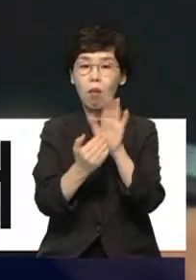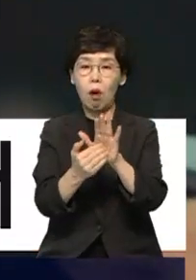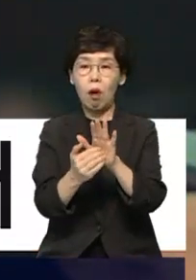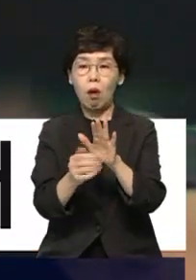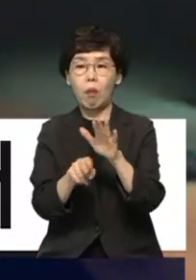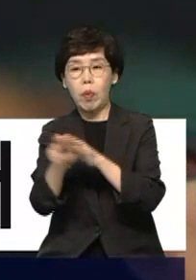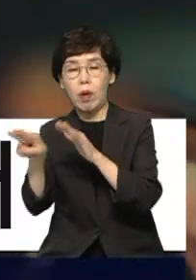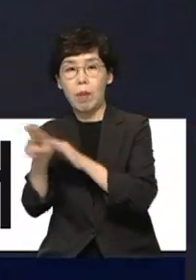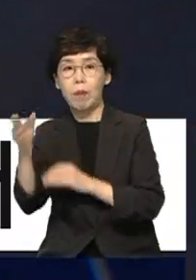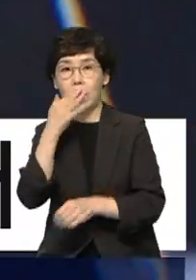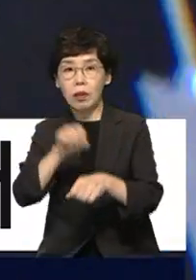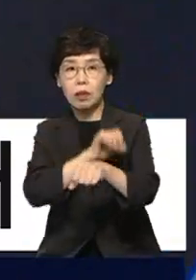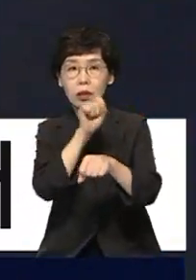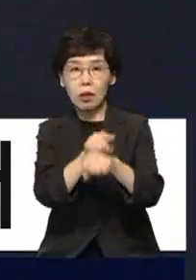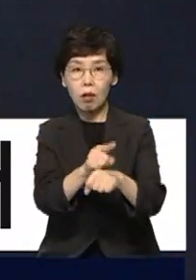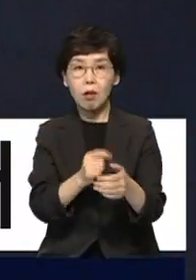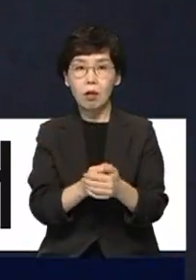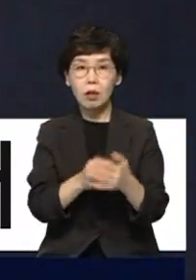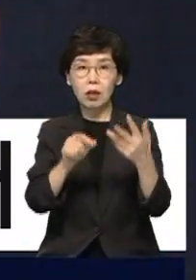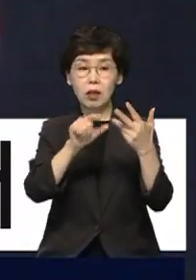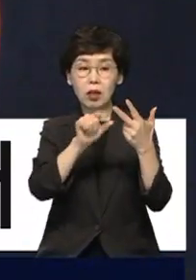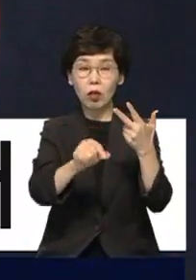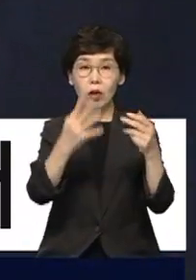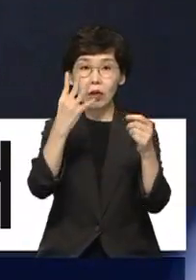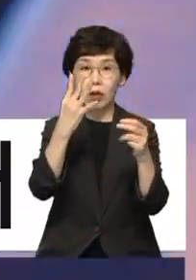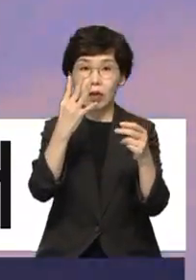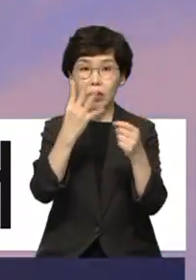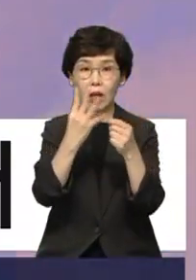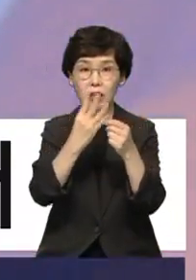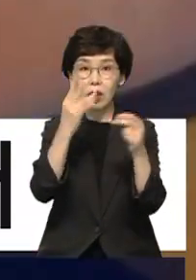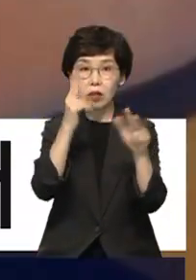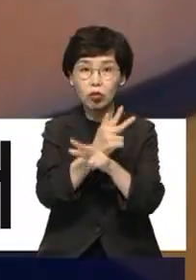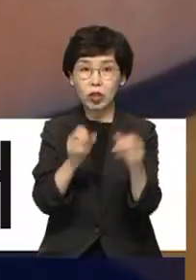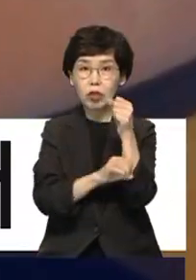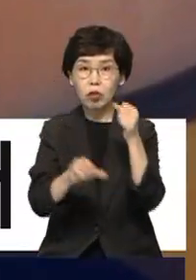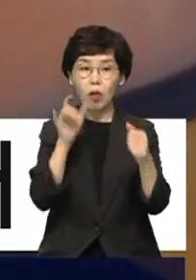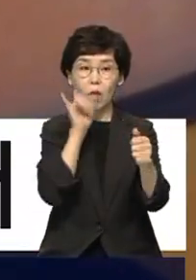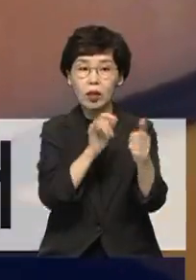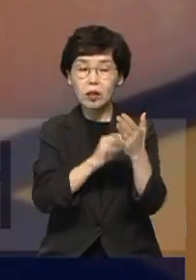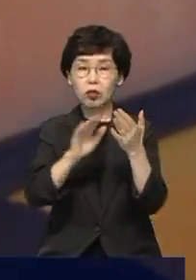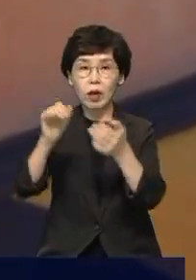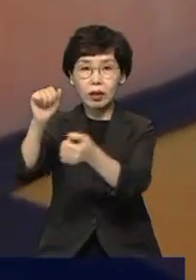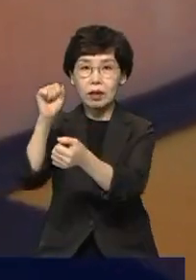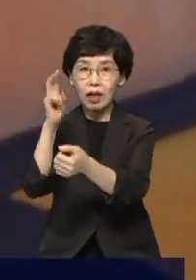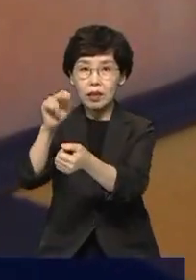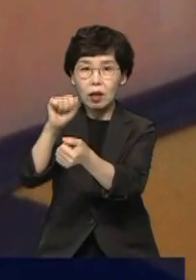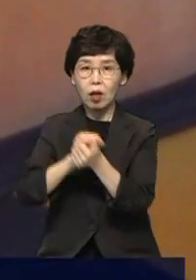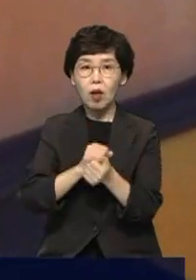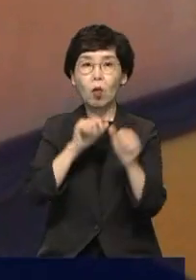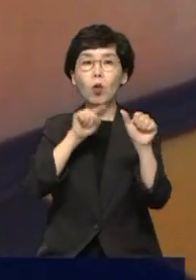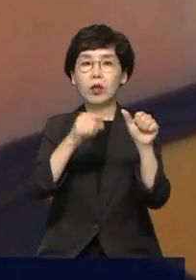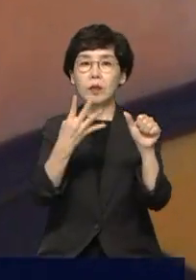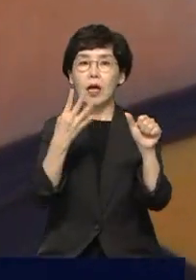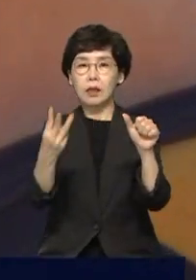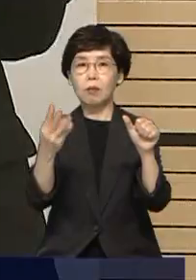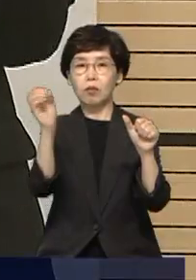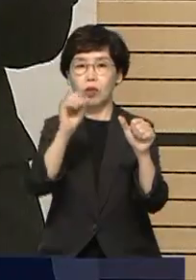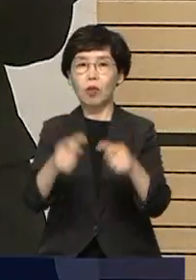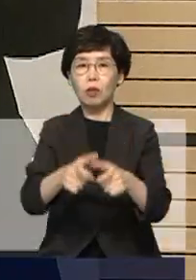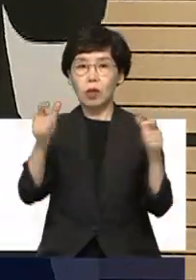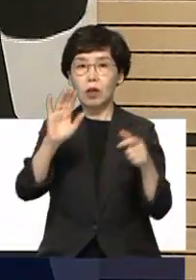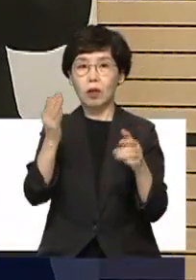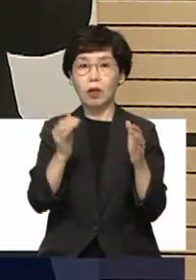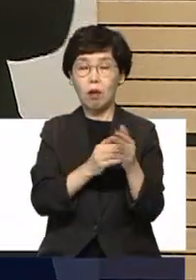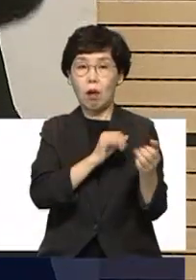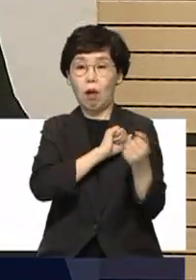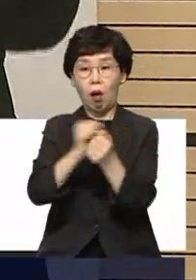특성과 함께 7월 넷째 주 기준으로 재감염 추정 사례가 확진자의 5.43%까지 늘어났습니다.